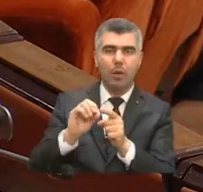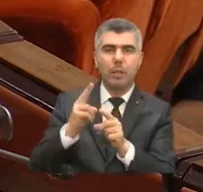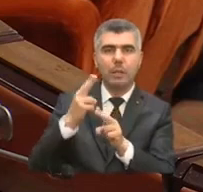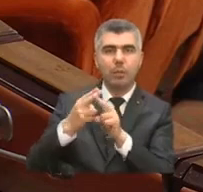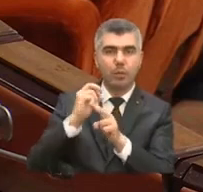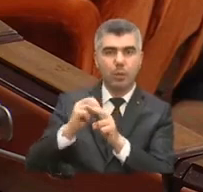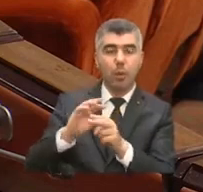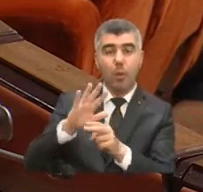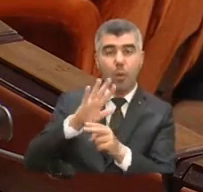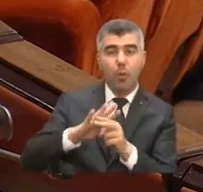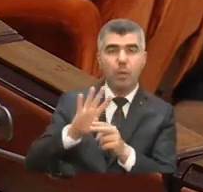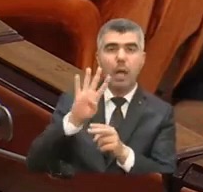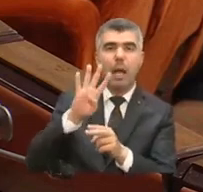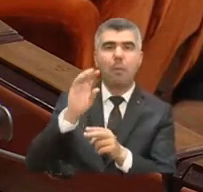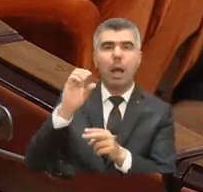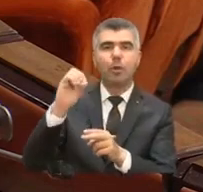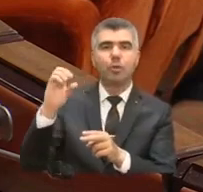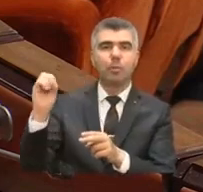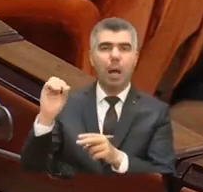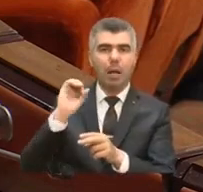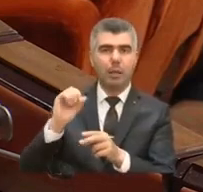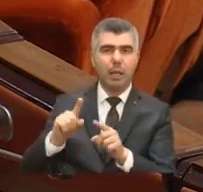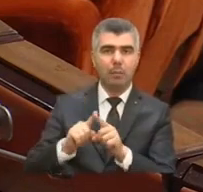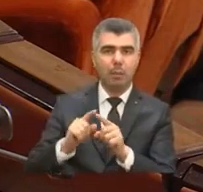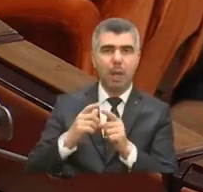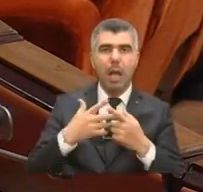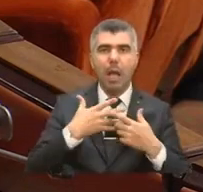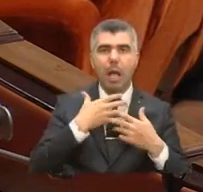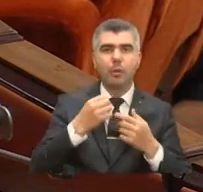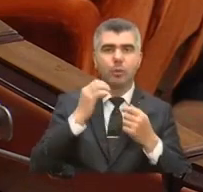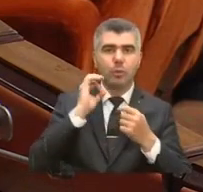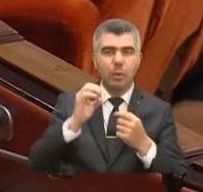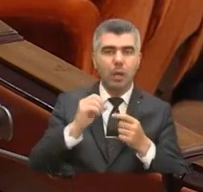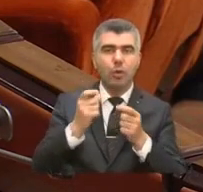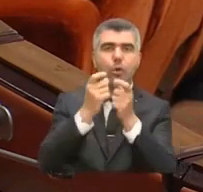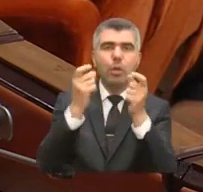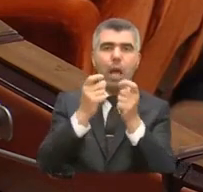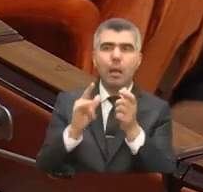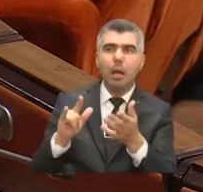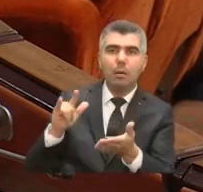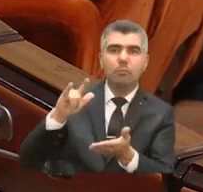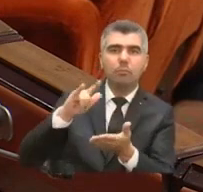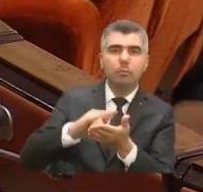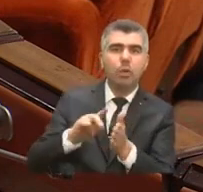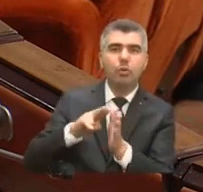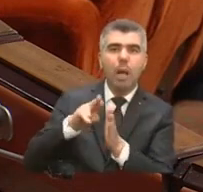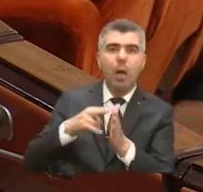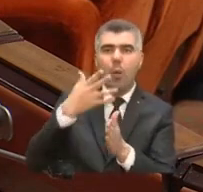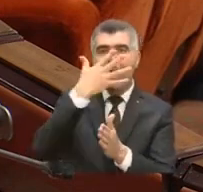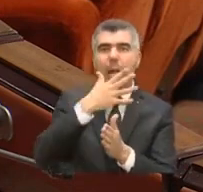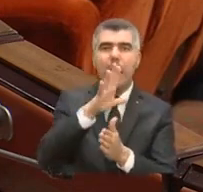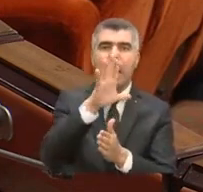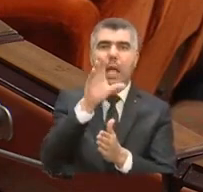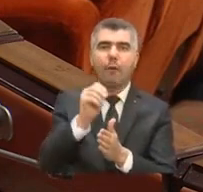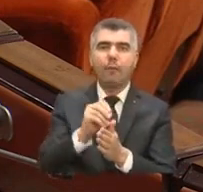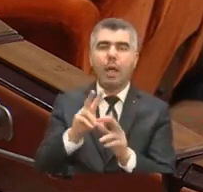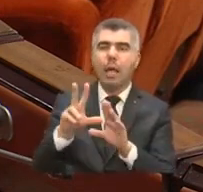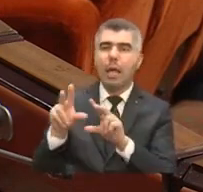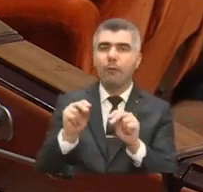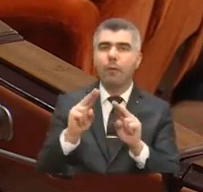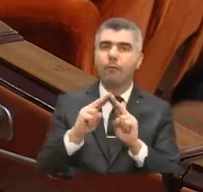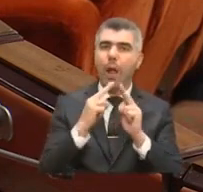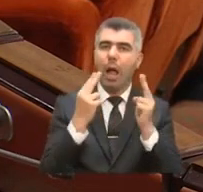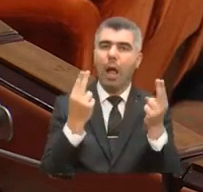التوالي على درجة 4 نجوم لجائزة سكاي تراكس وعلى جائزة أحسن شركة جوية جهوية بإفريقيا من نفس المنظمة